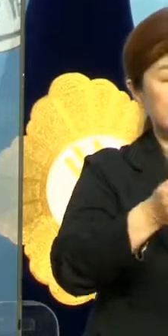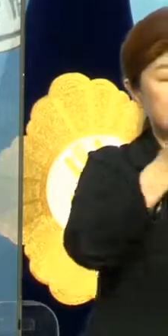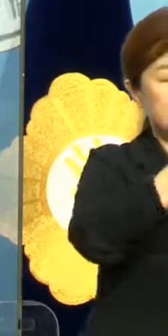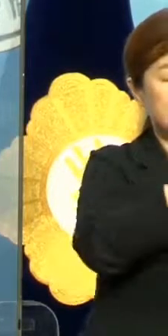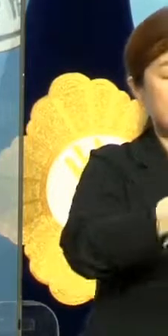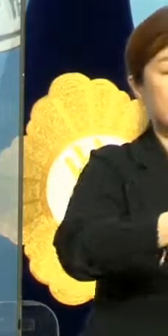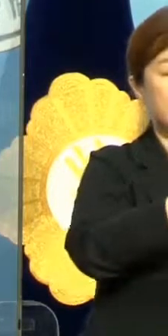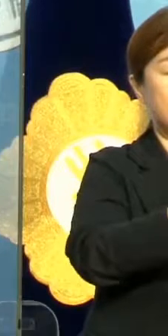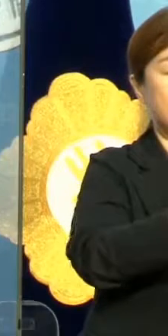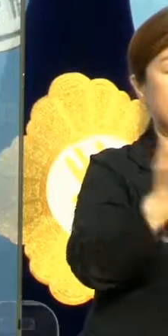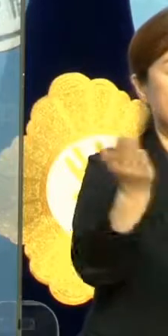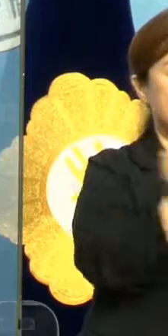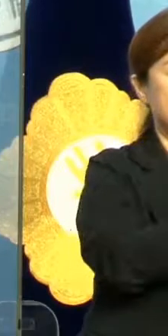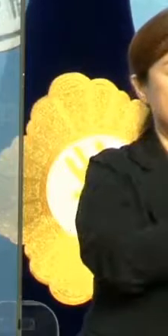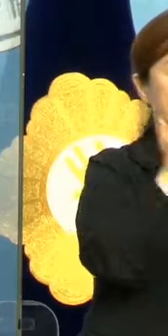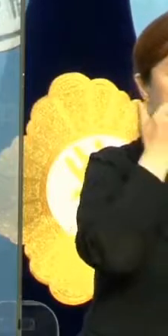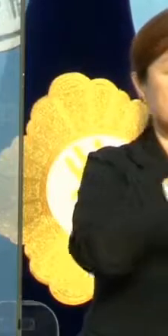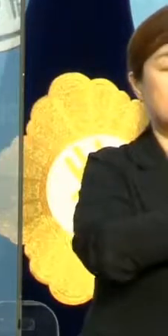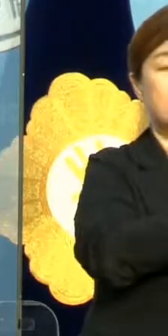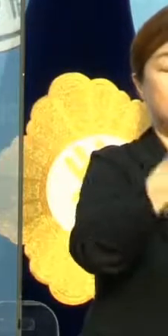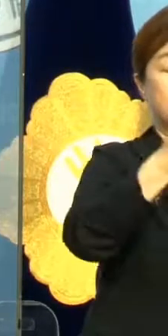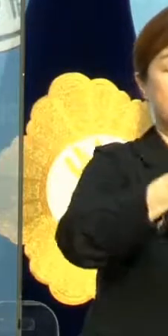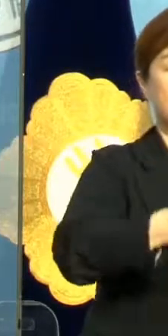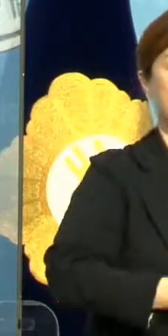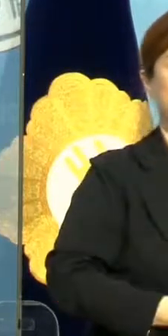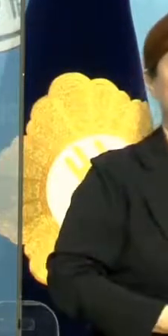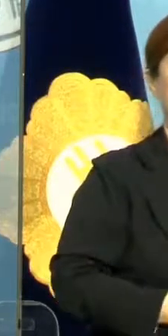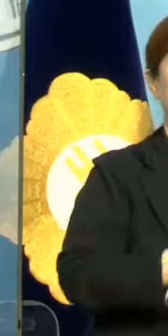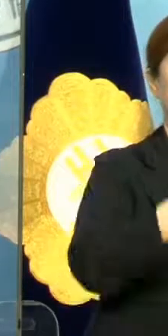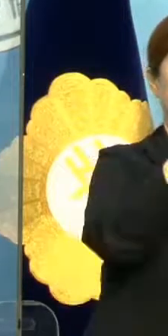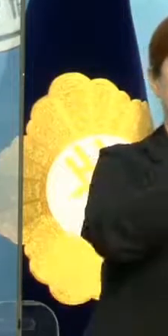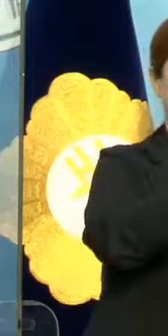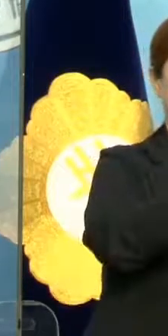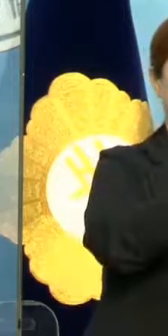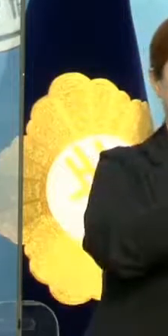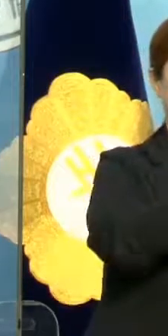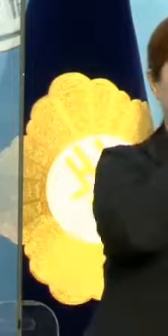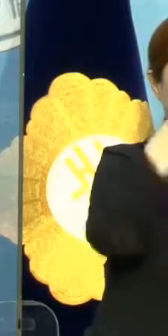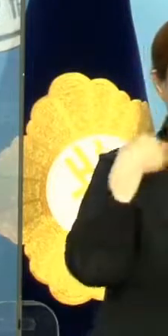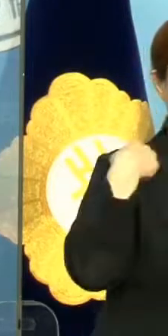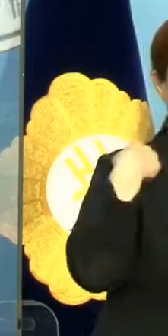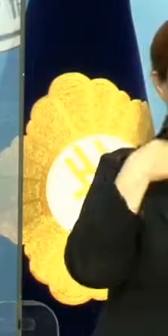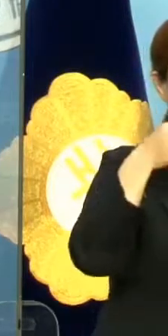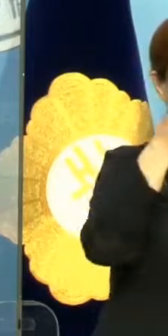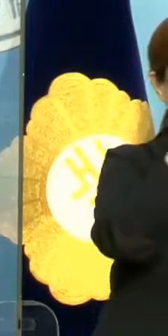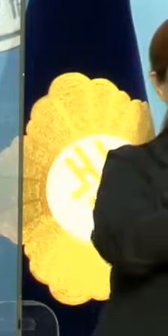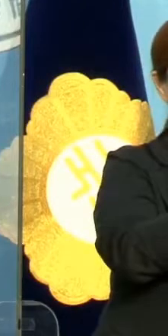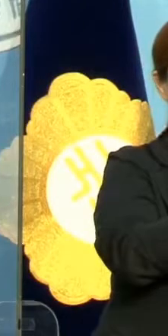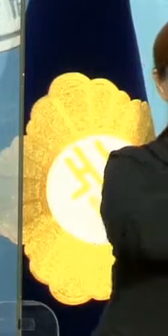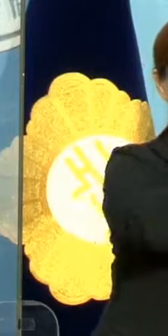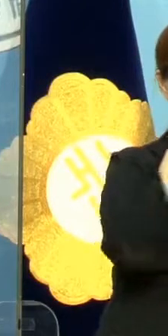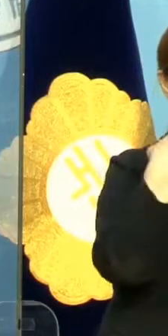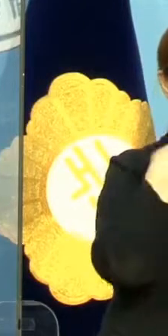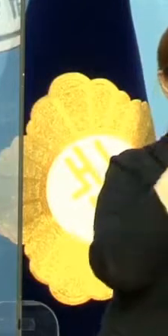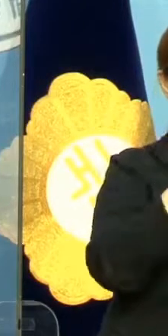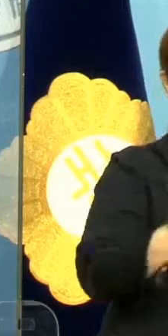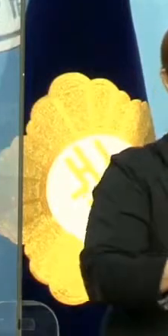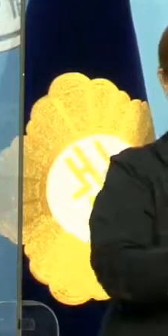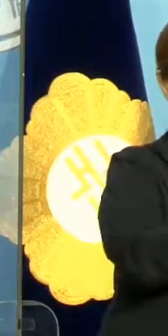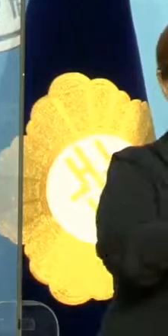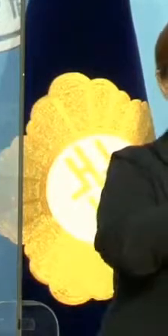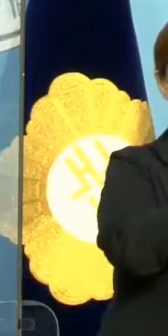분명한 입장을 밝혀주시기 c5 셋째 정부와 사법당국은 이스타항공 사태와